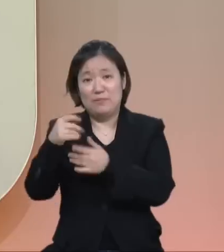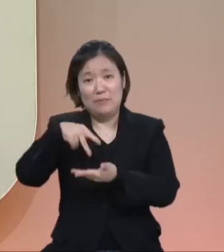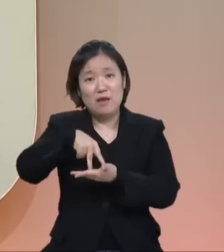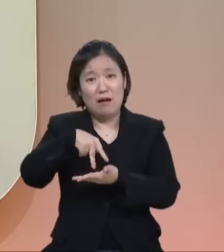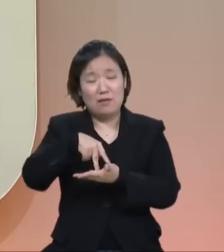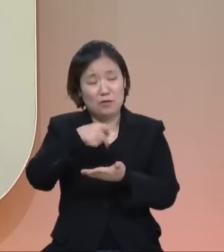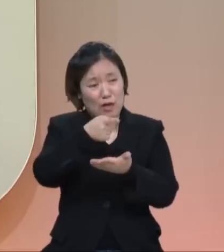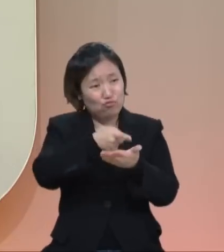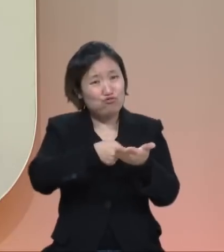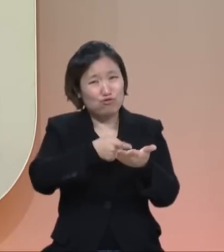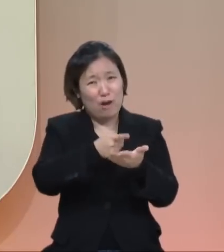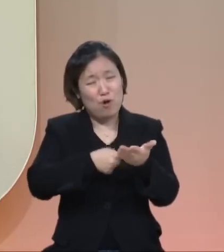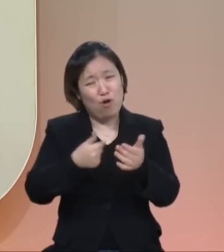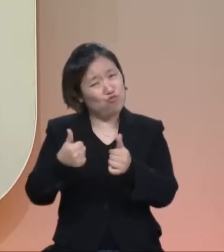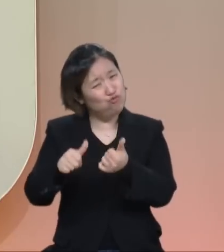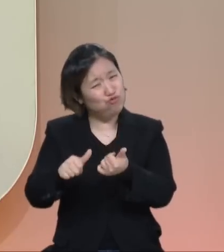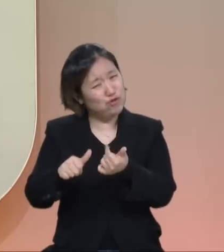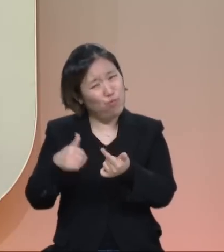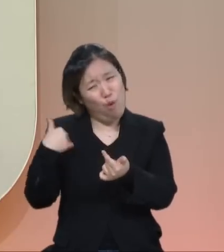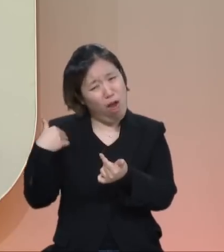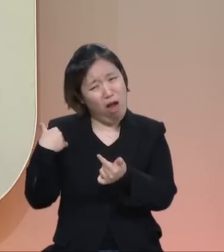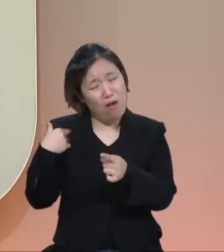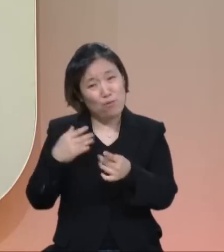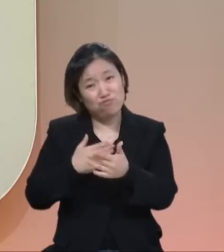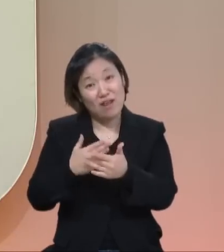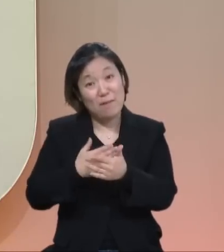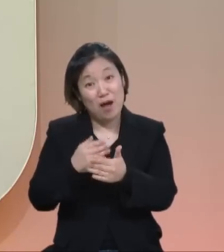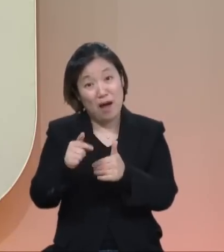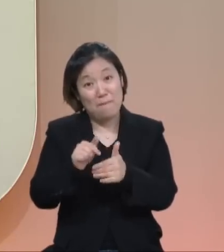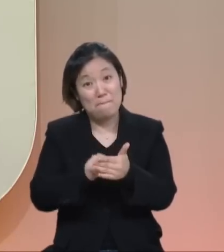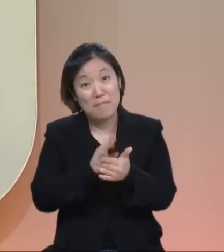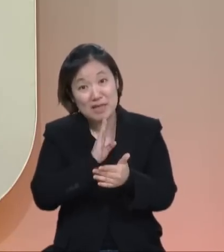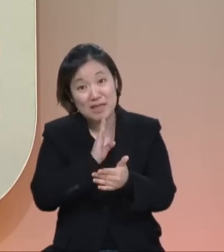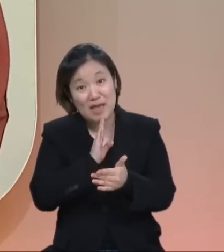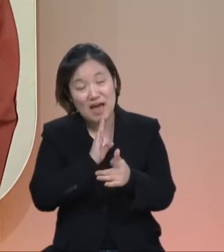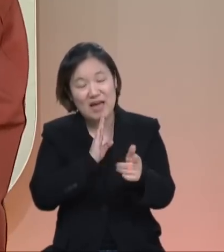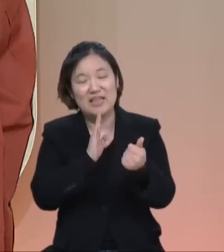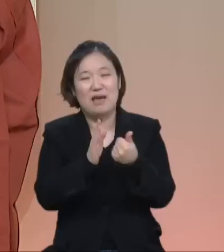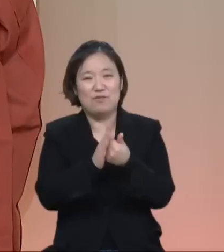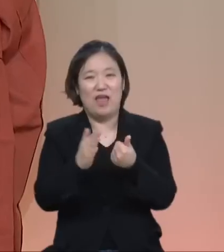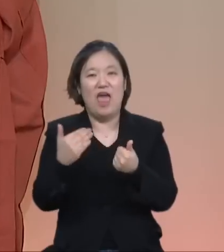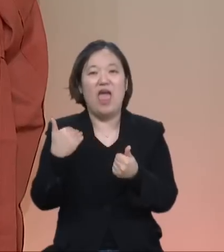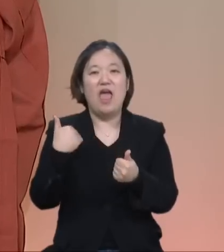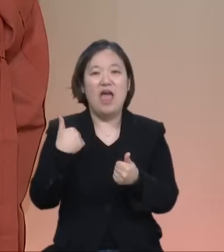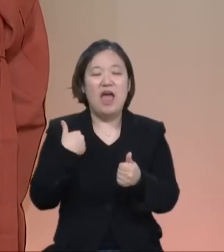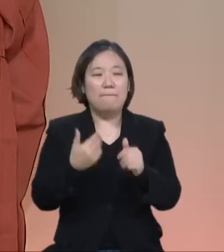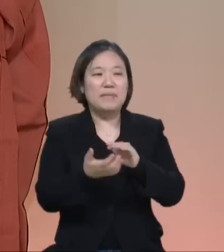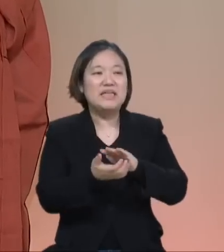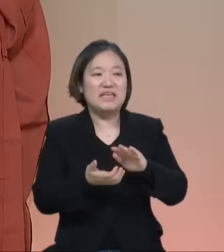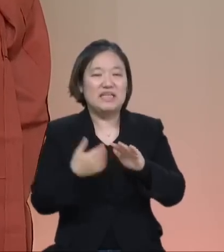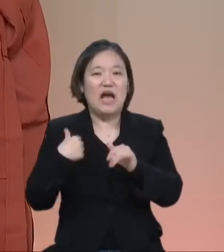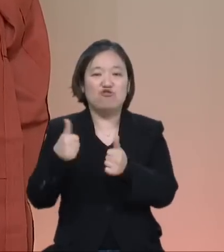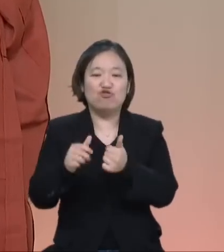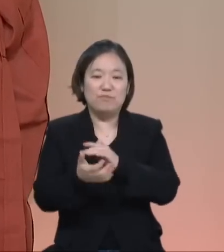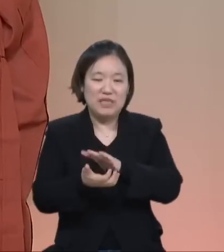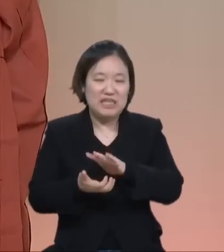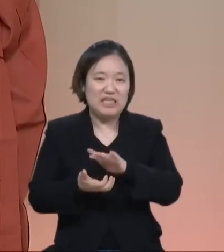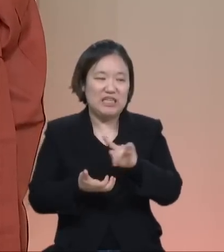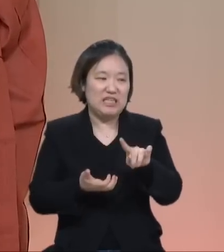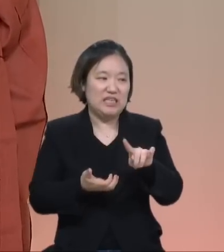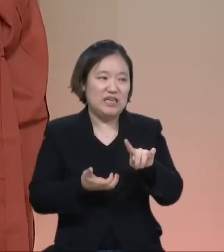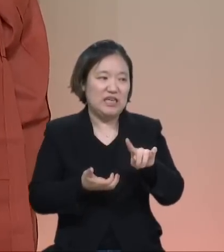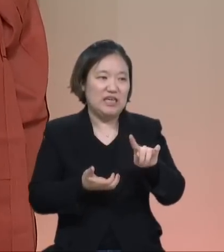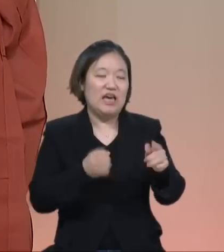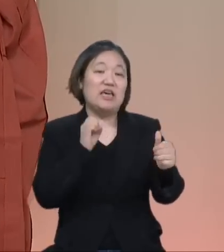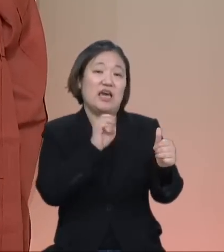입장에서는 또 마음이 다르지 않겠습니까 이렇게 이제 혹시 모를 일을 위해서 뒷 이야기를 남겨